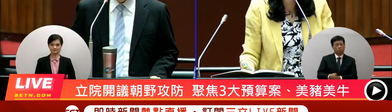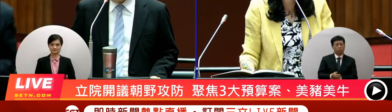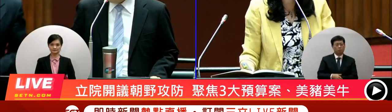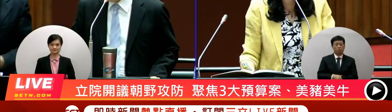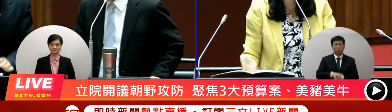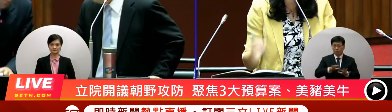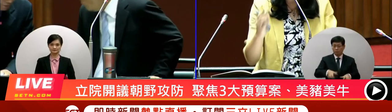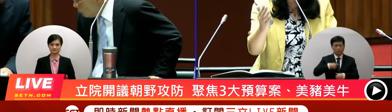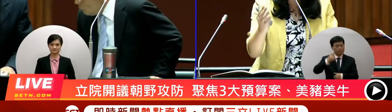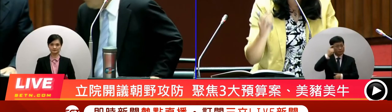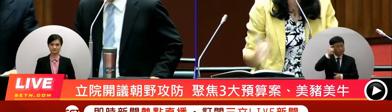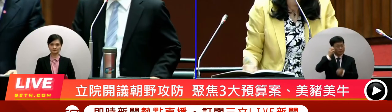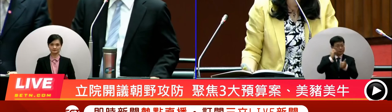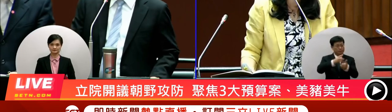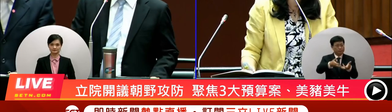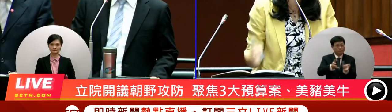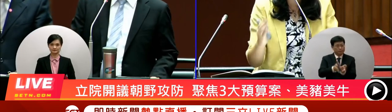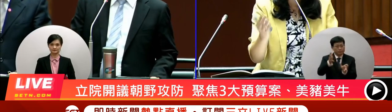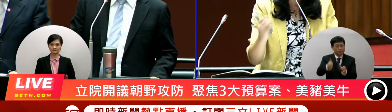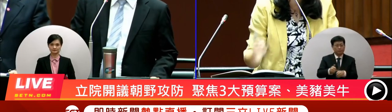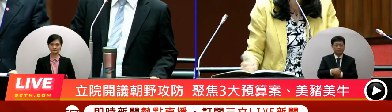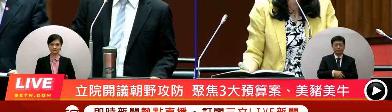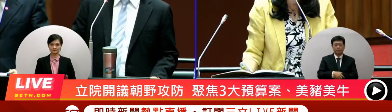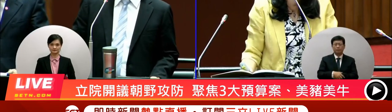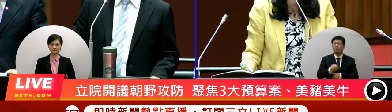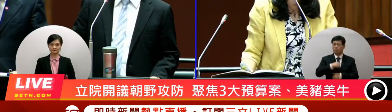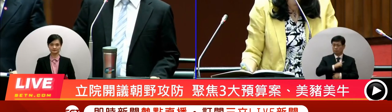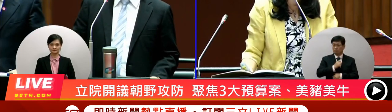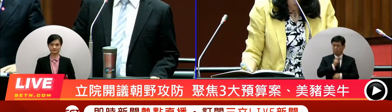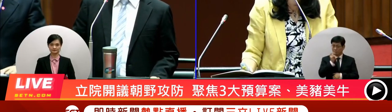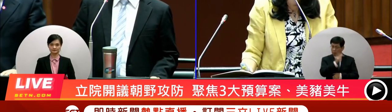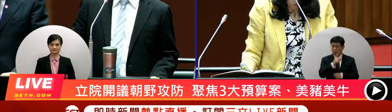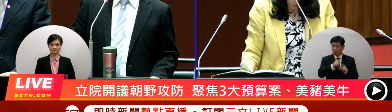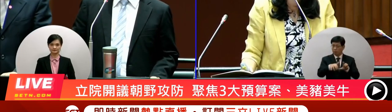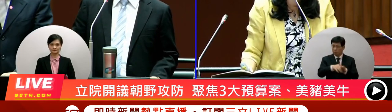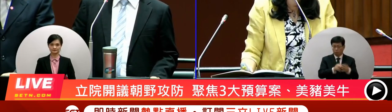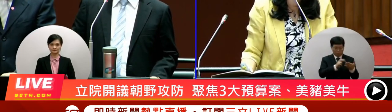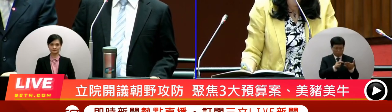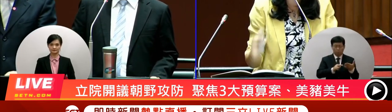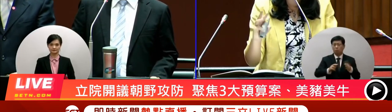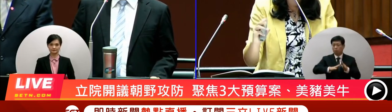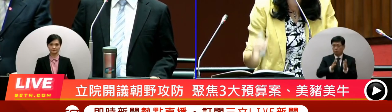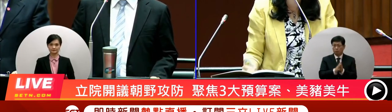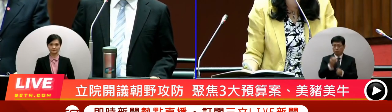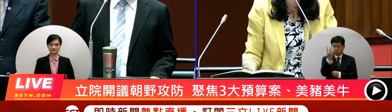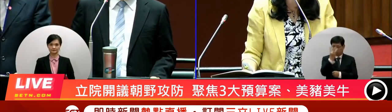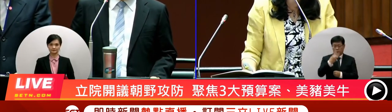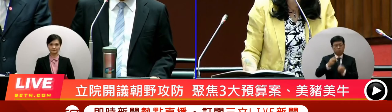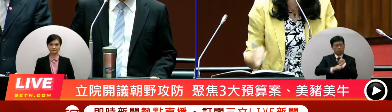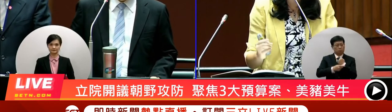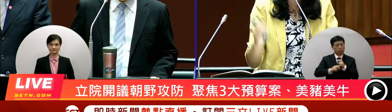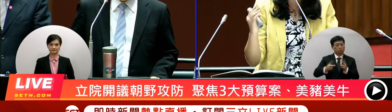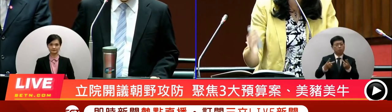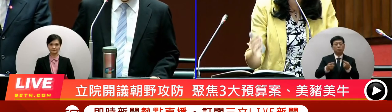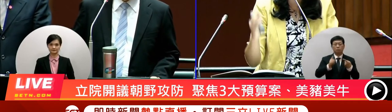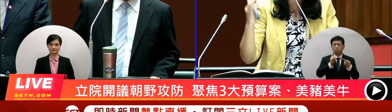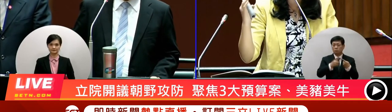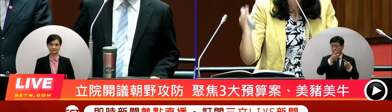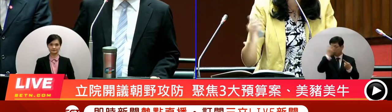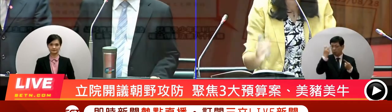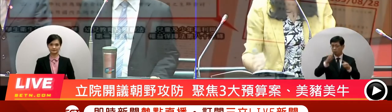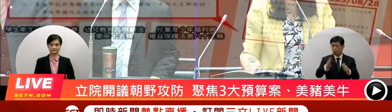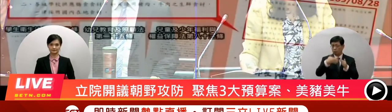在这边想要跟部长也分享一下，我在看到这个公文之后立刻去做的三项修法。我们呢发现说，